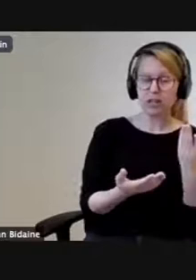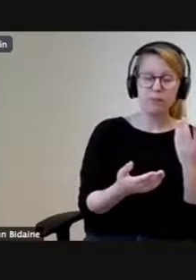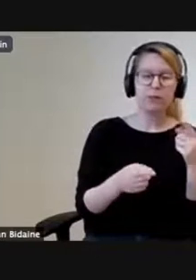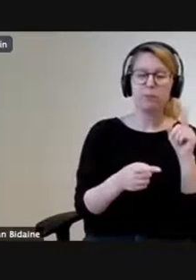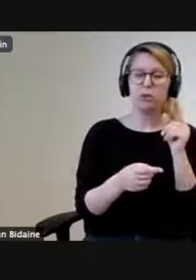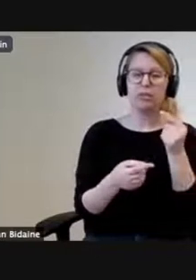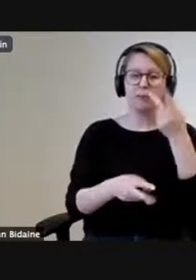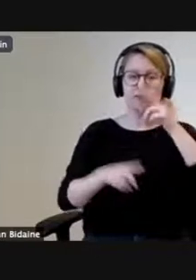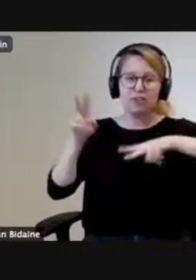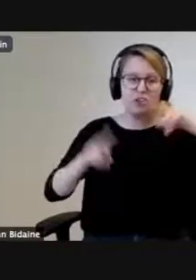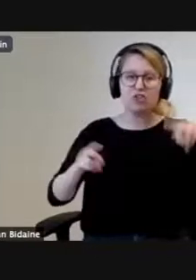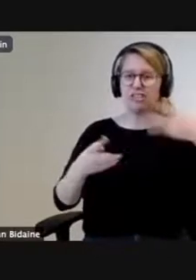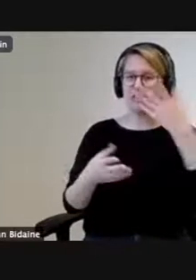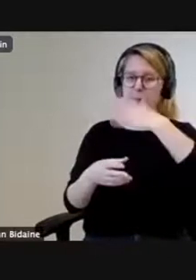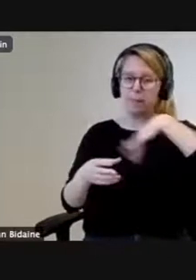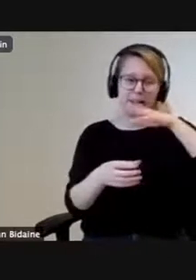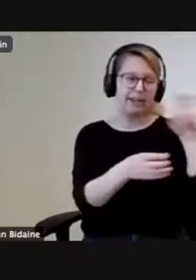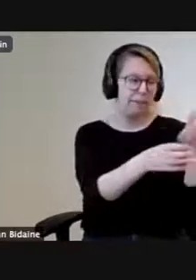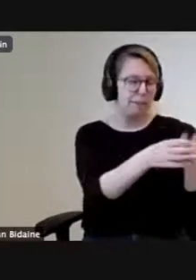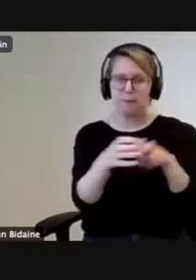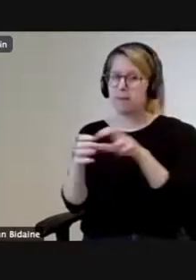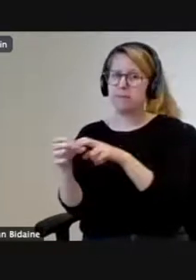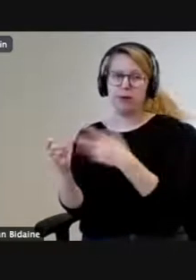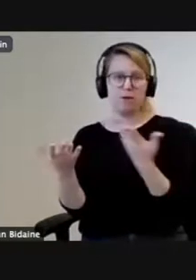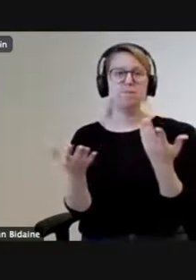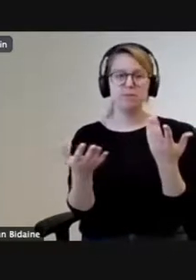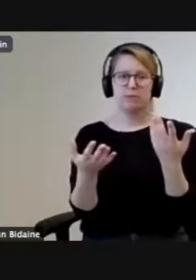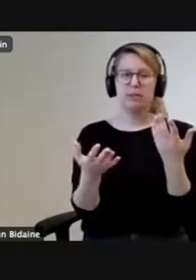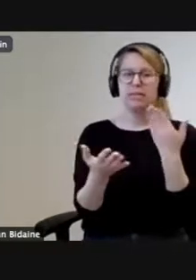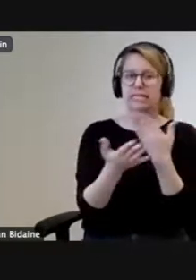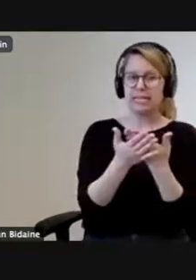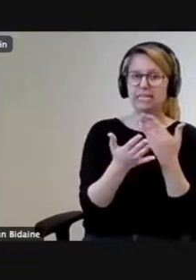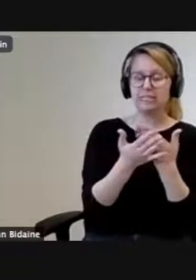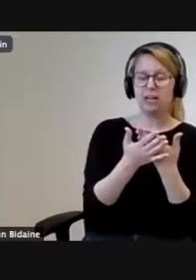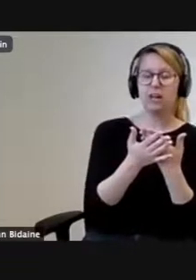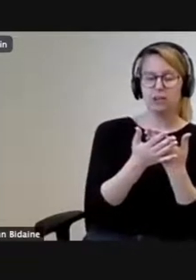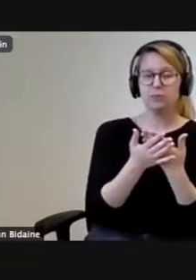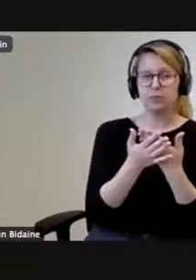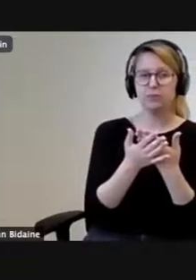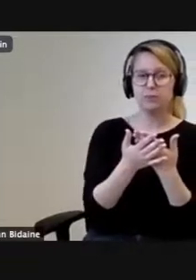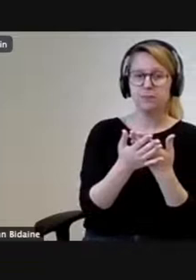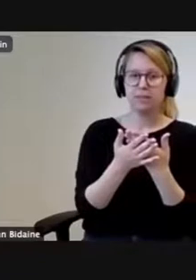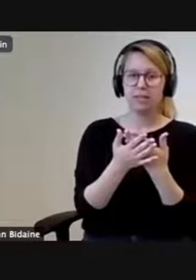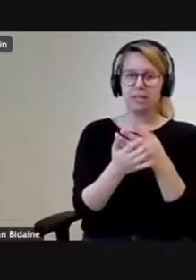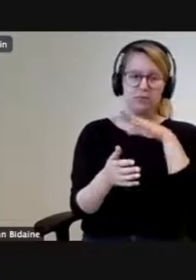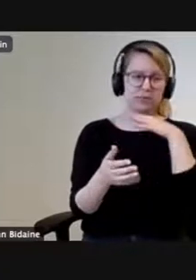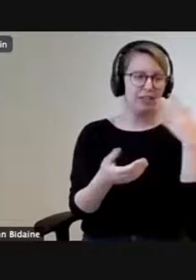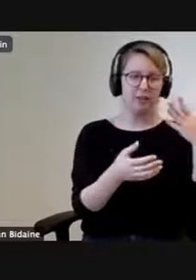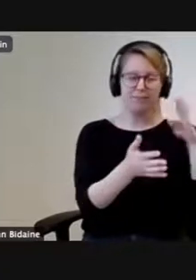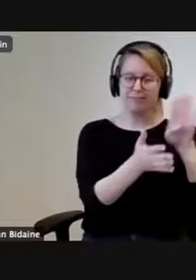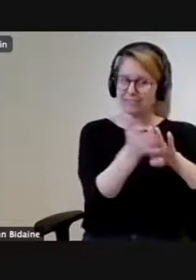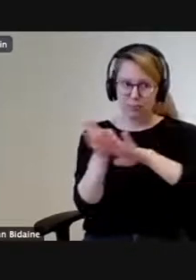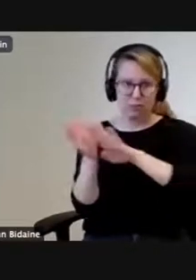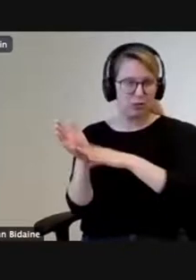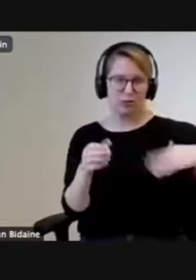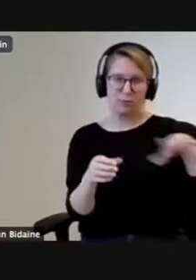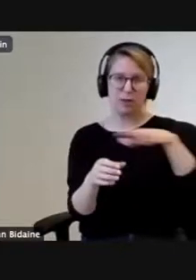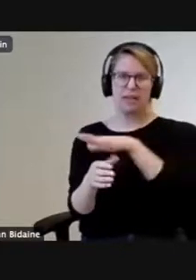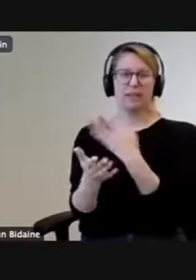d'un long processus de consultation avec le Parlement européen, avec les États membres et